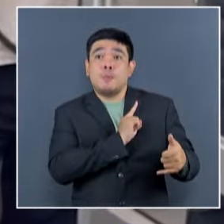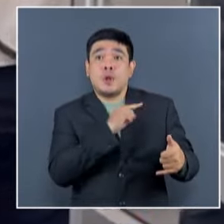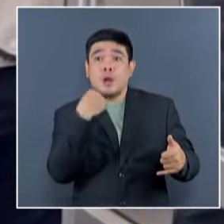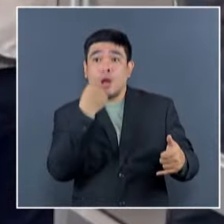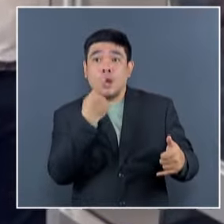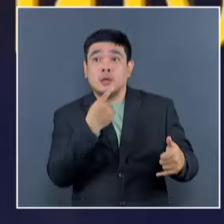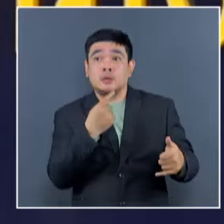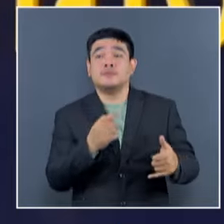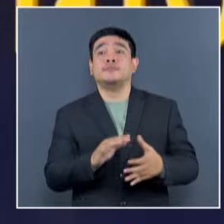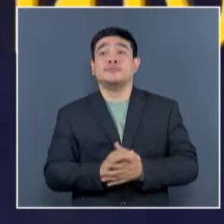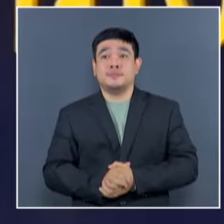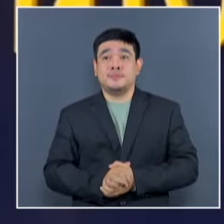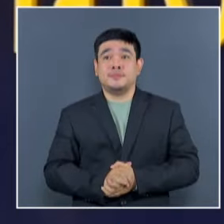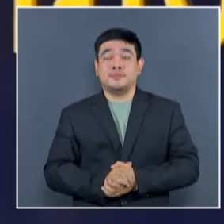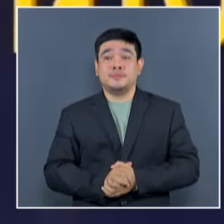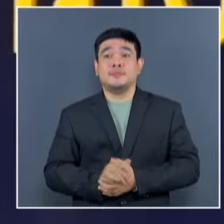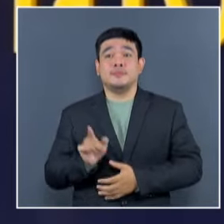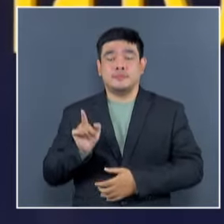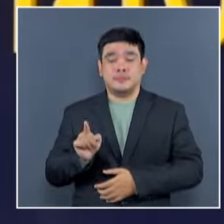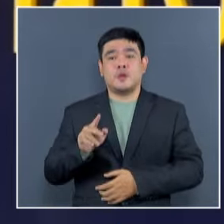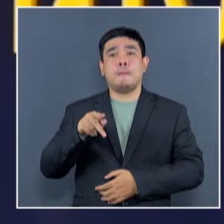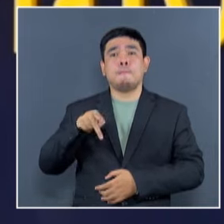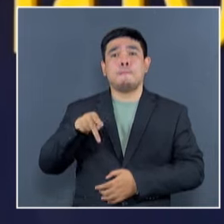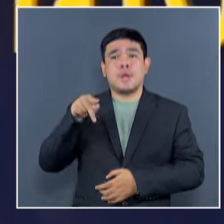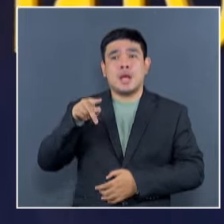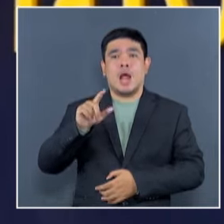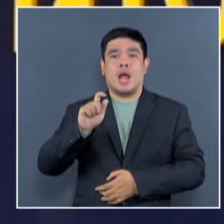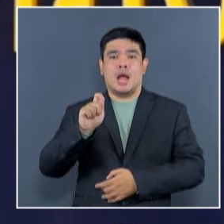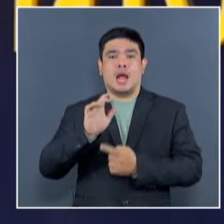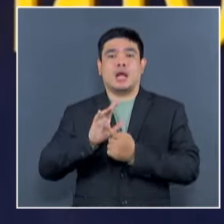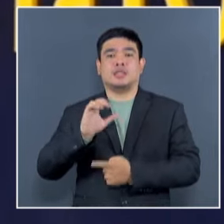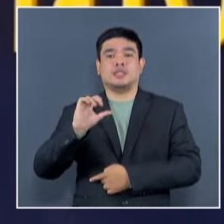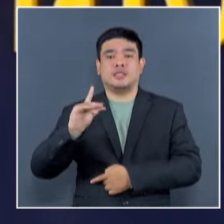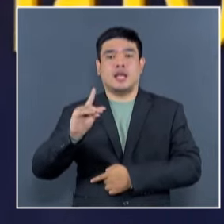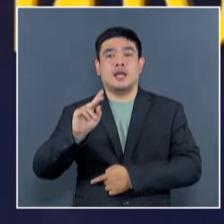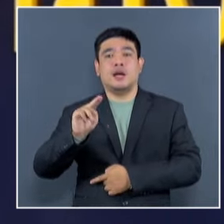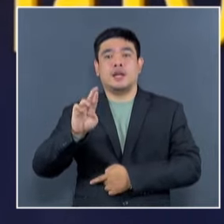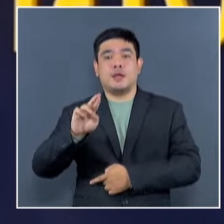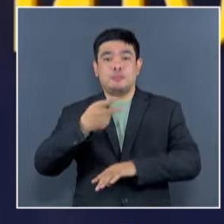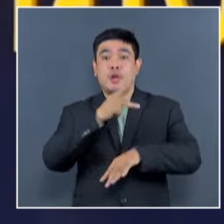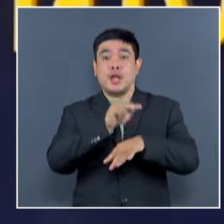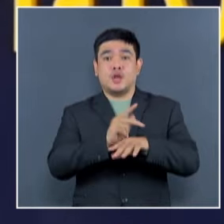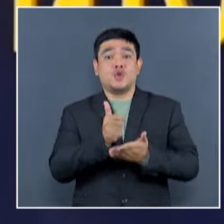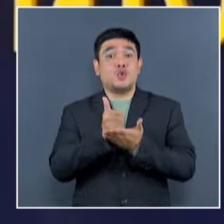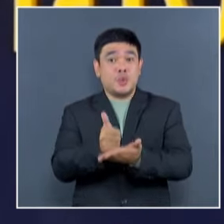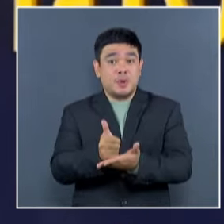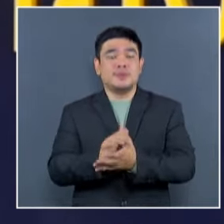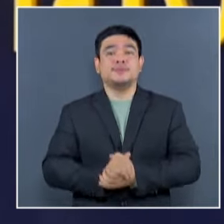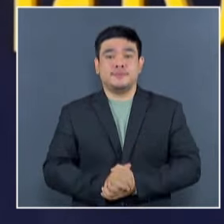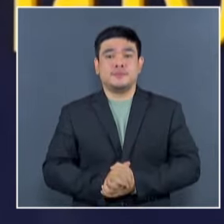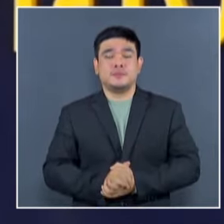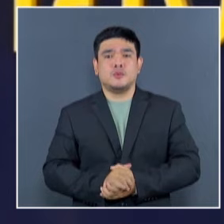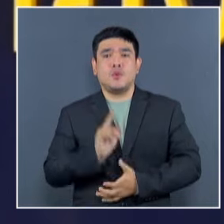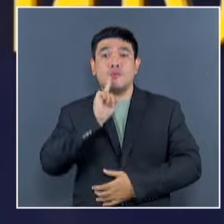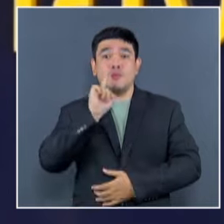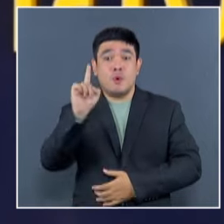ะจำได้ใช่ไหมฮะเขาเข้ามาเกี่ยวข้องด้วยพี่อัดฮะคุณอัจฉริยะเรืองระพงศ์ประธานชมรมช่วยเหลือเหยื่ออาชญากรรมเมื่อวานนี้พี่อัดเนี่ย